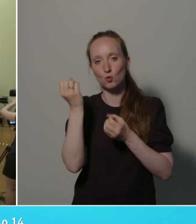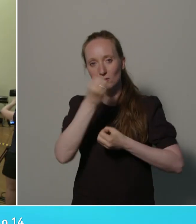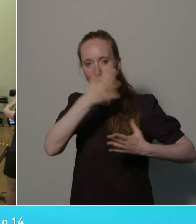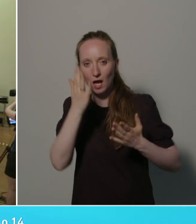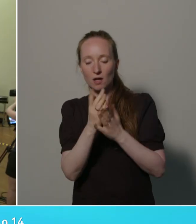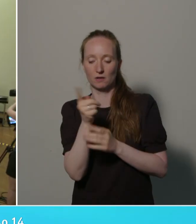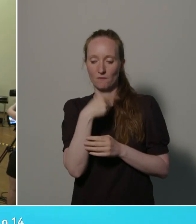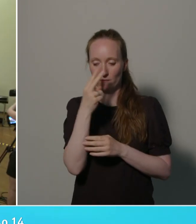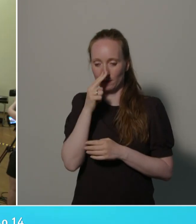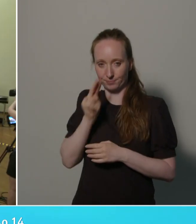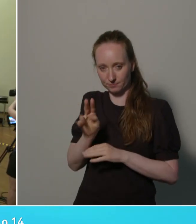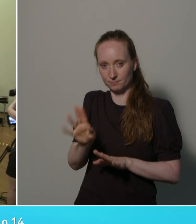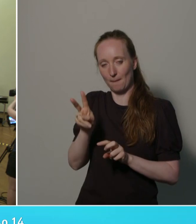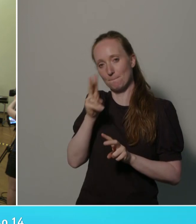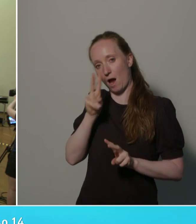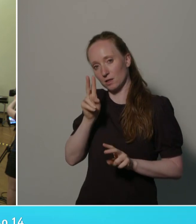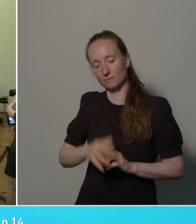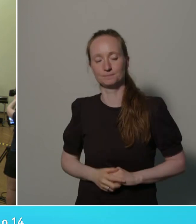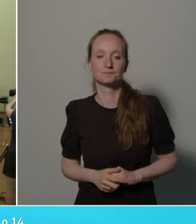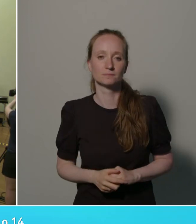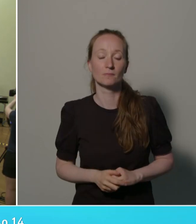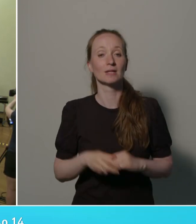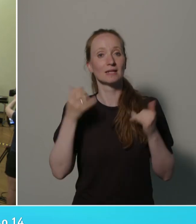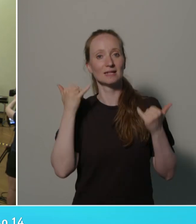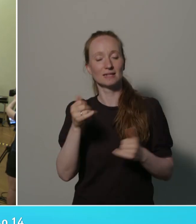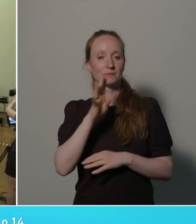Der erste Redner auf der Rednerliste ist Herr Blumentritt.